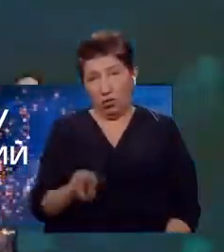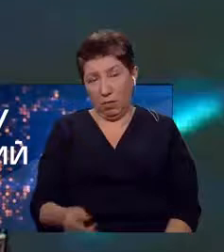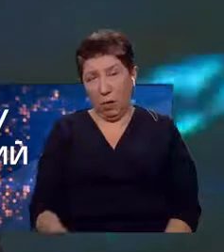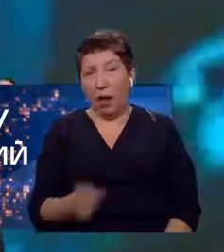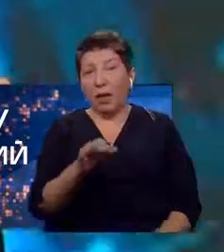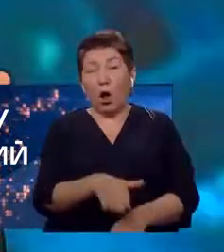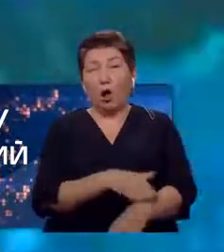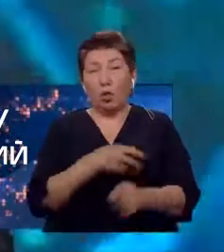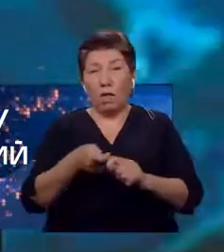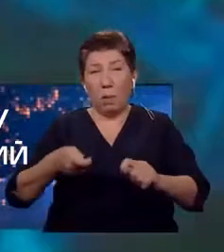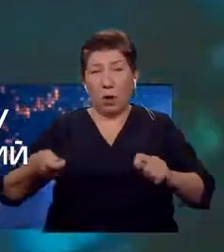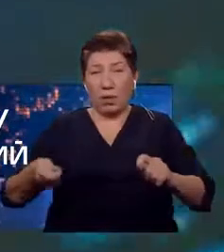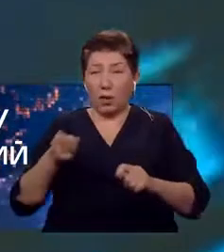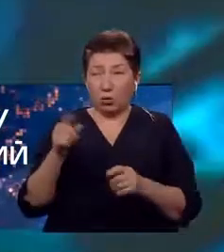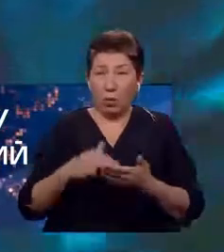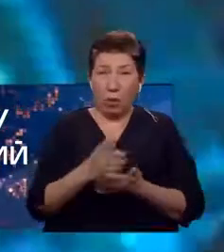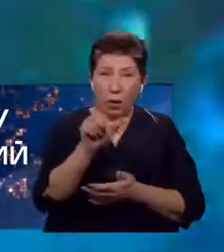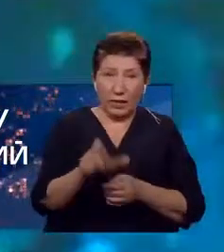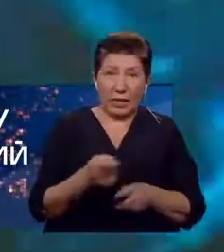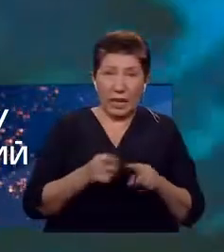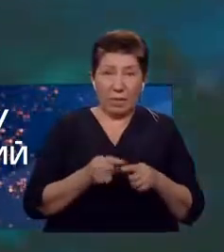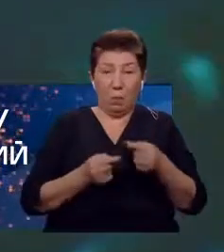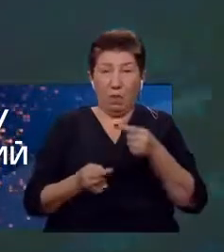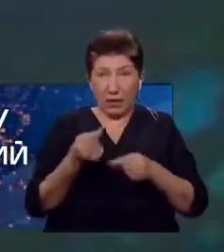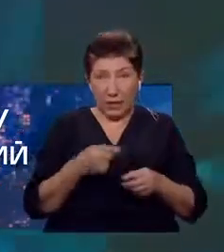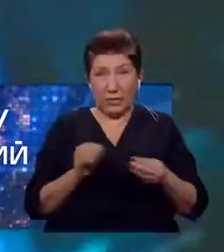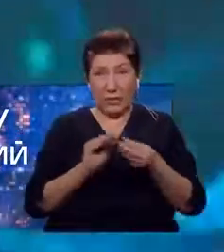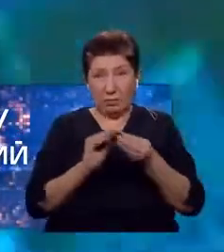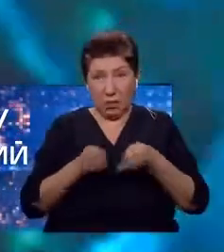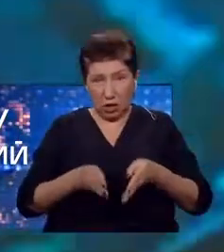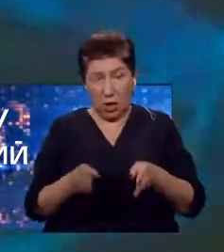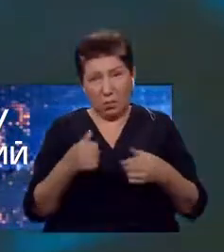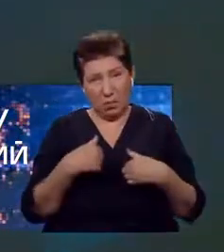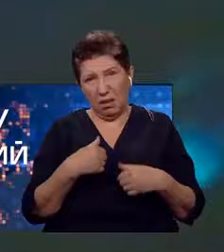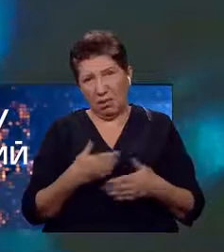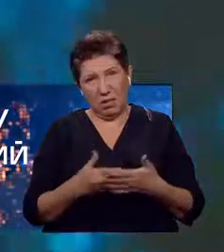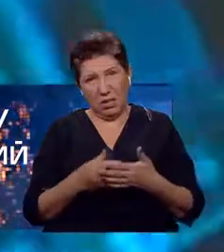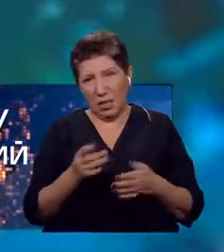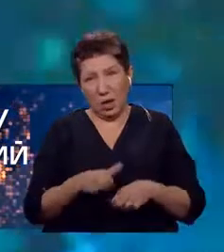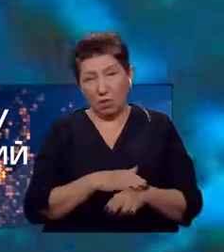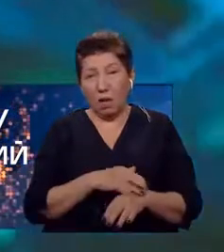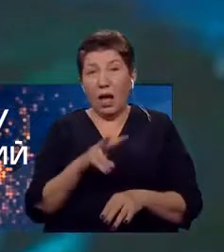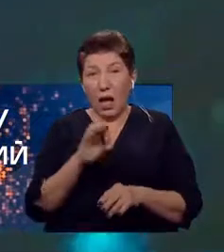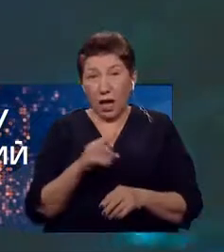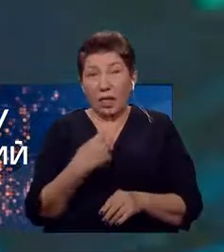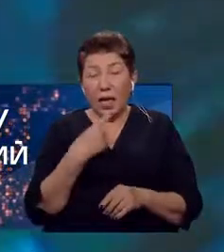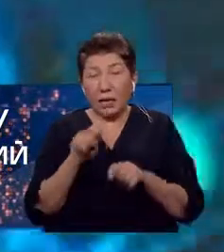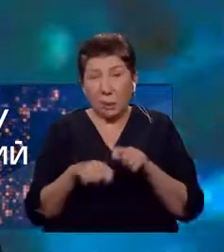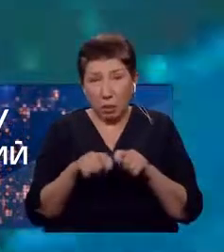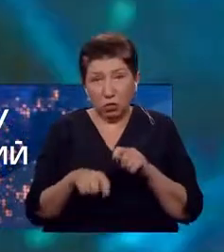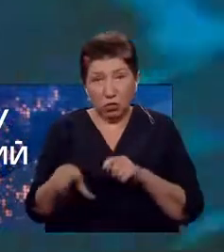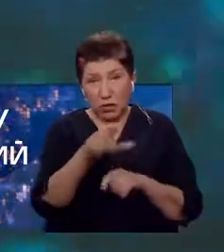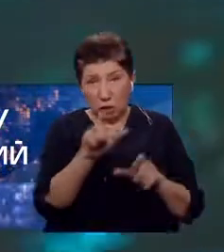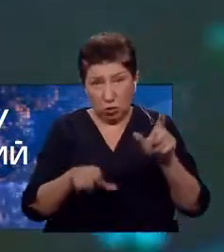довго протягне той політик, який повернеться до цього шляху, мені здається, що недовго. Але знову експериментувати